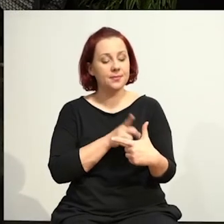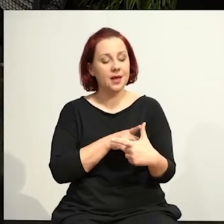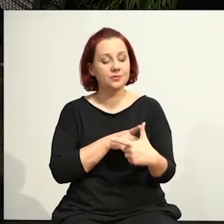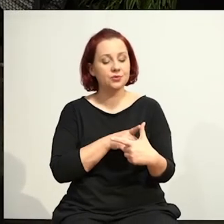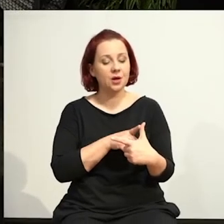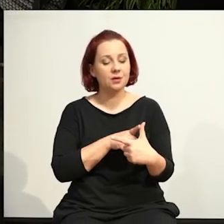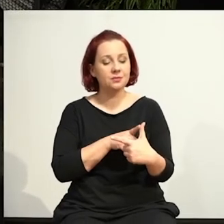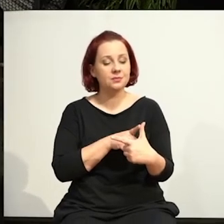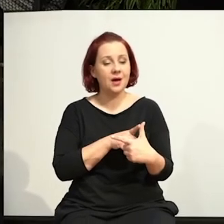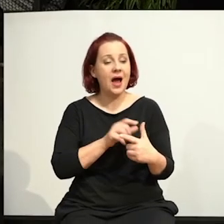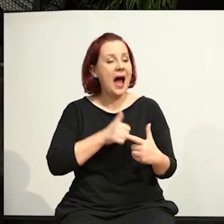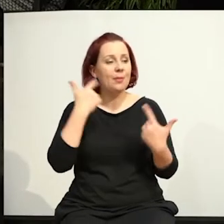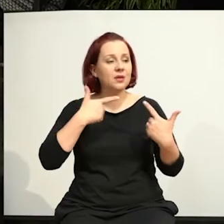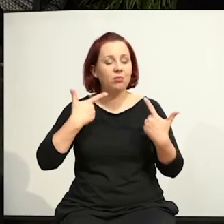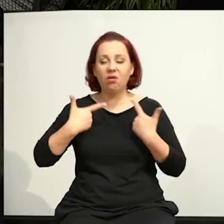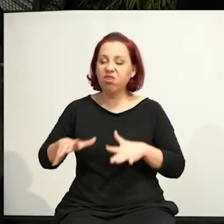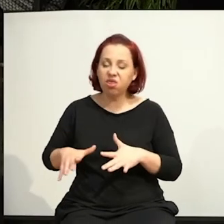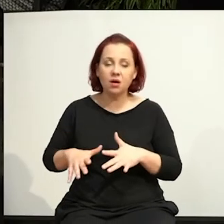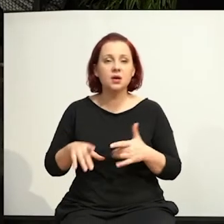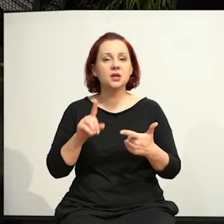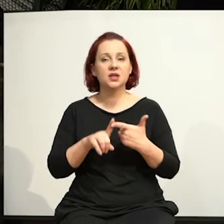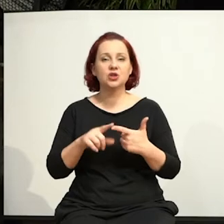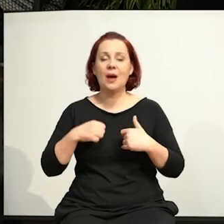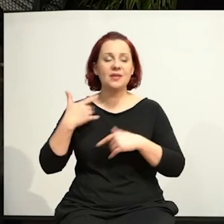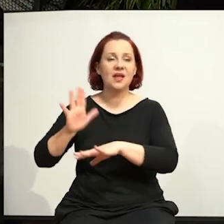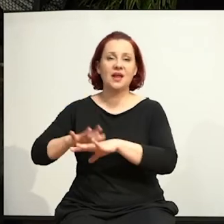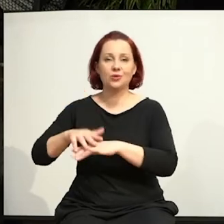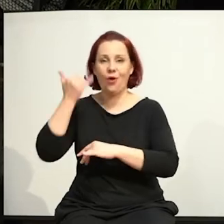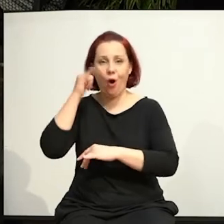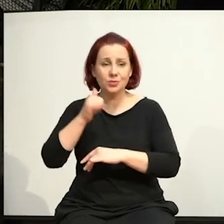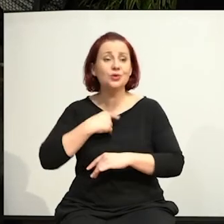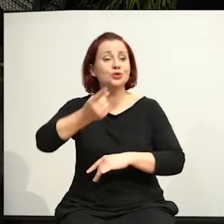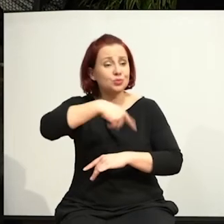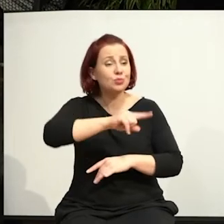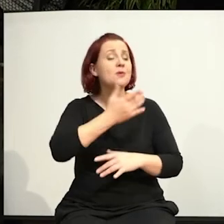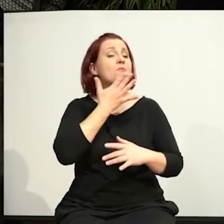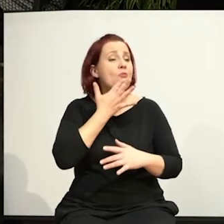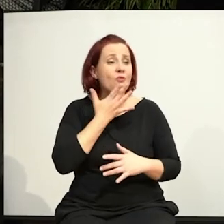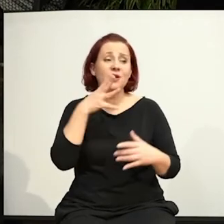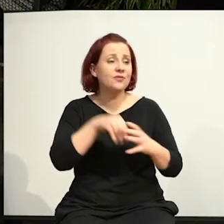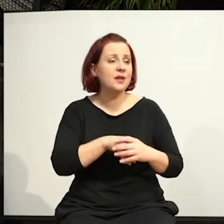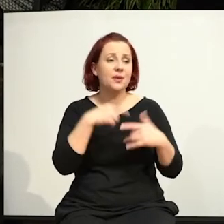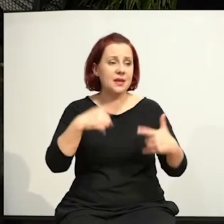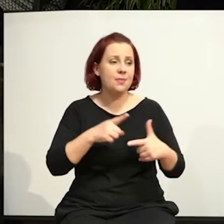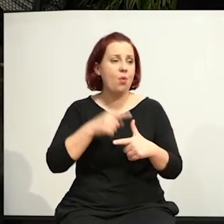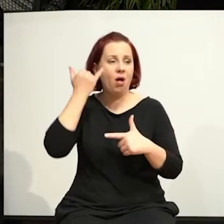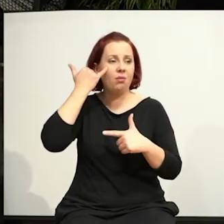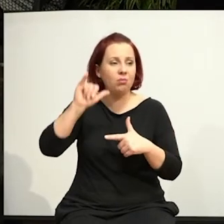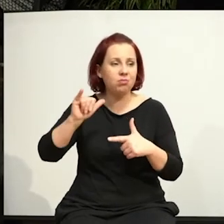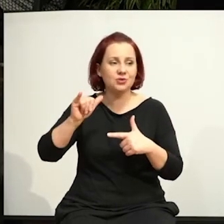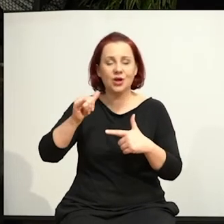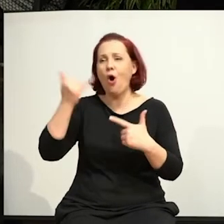podeszli do niego bez zniechęcenia i bez obcości. Żebyśmy o nim mówili. Tak? Bez tej